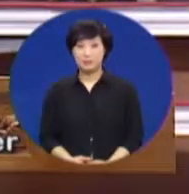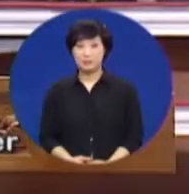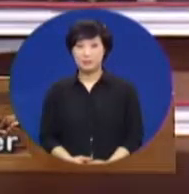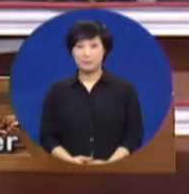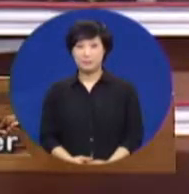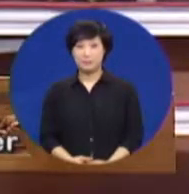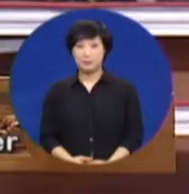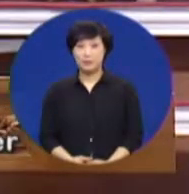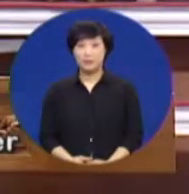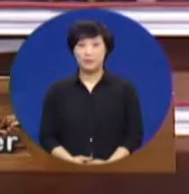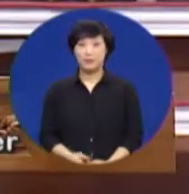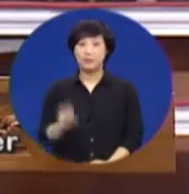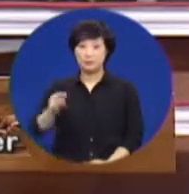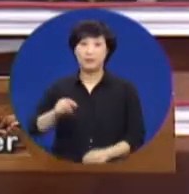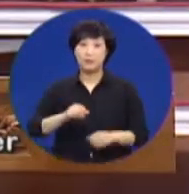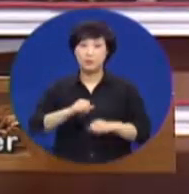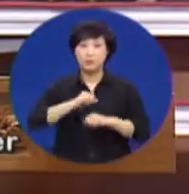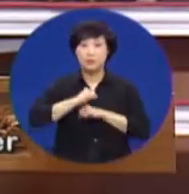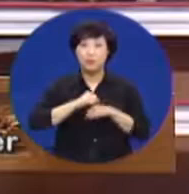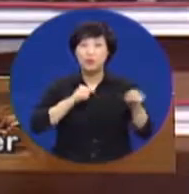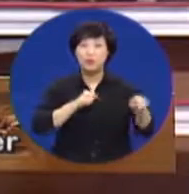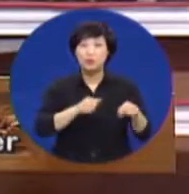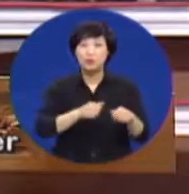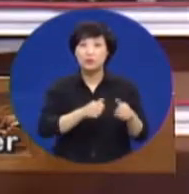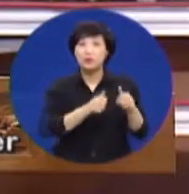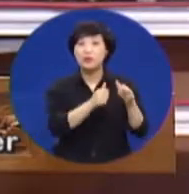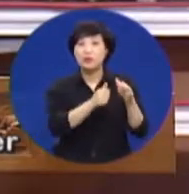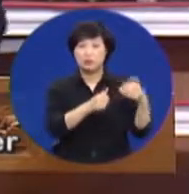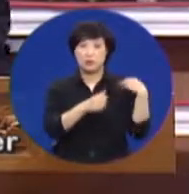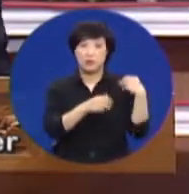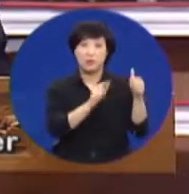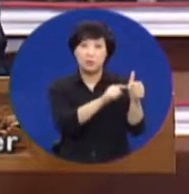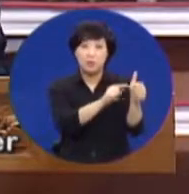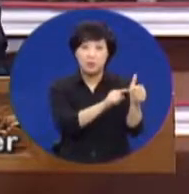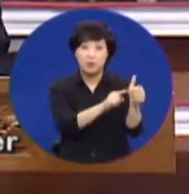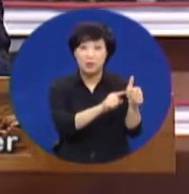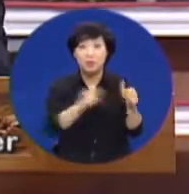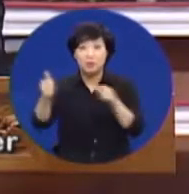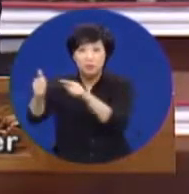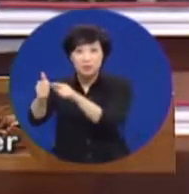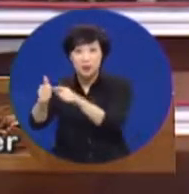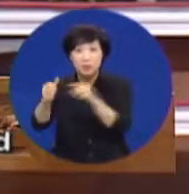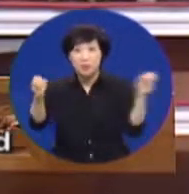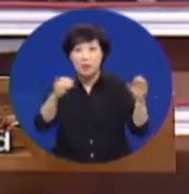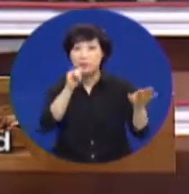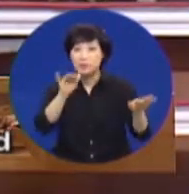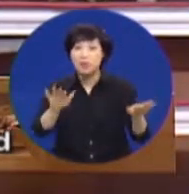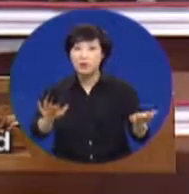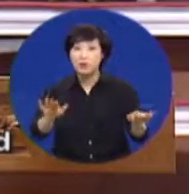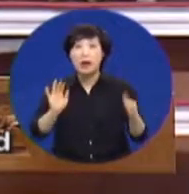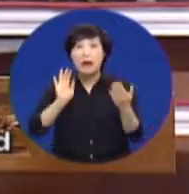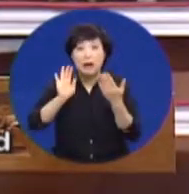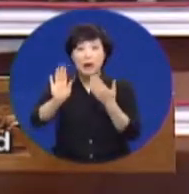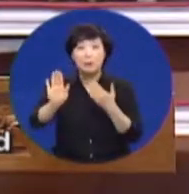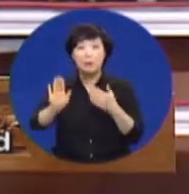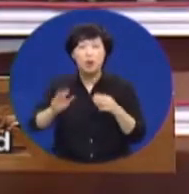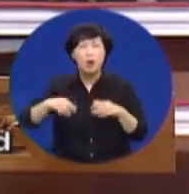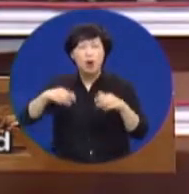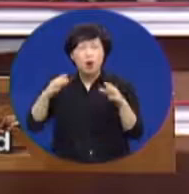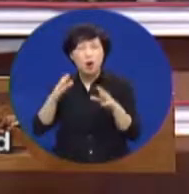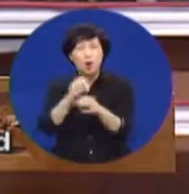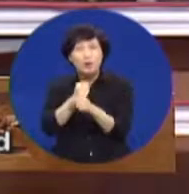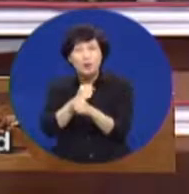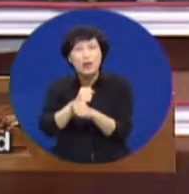그 훈련 교관하고 그 대호반장하고 그래요. 앞으로